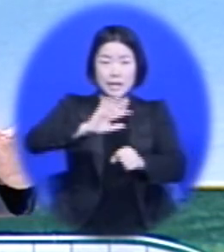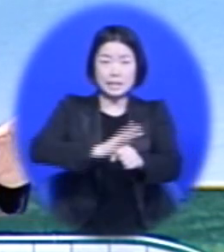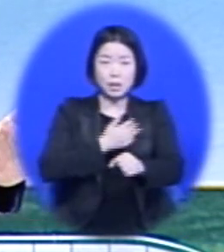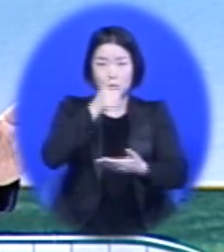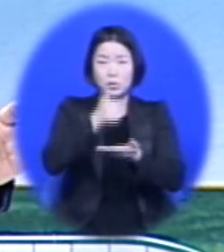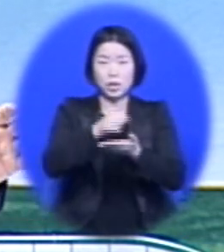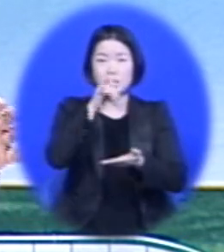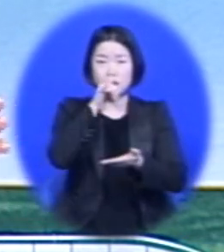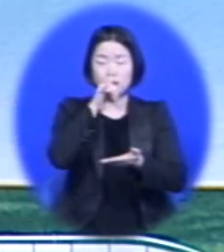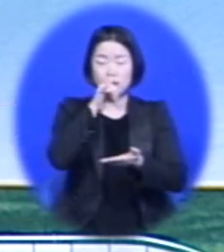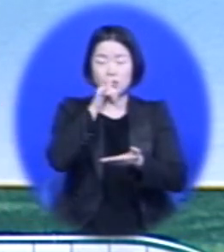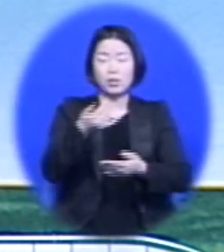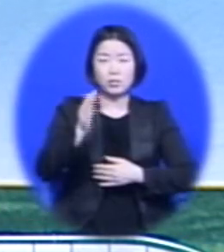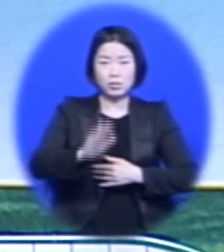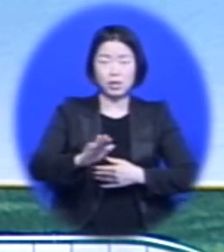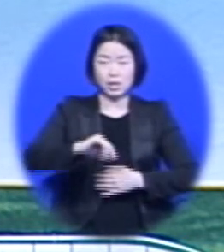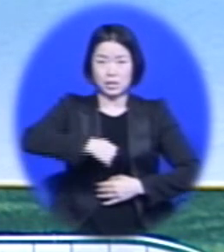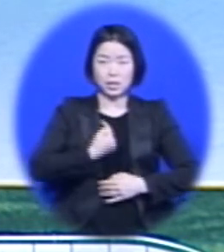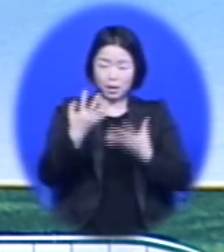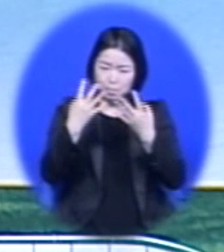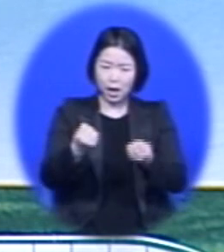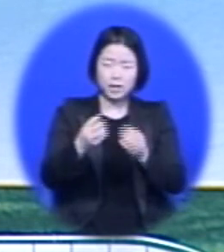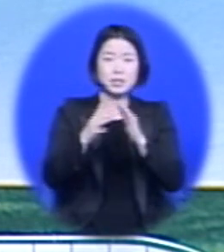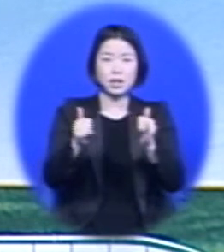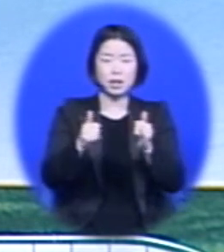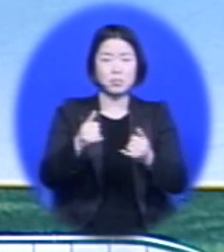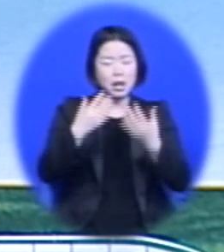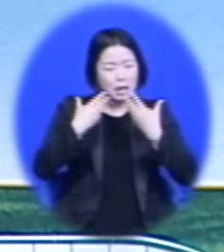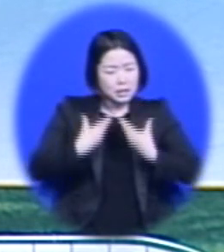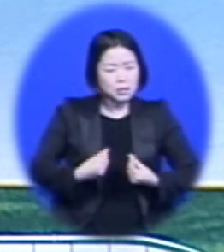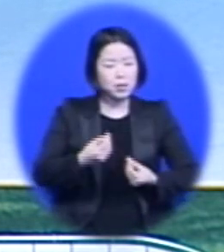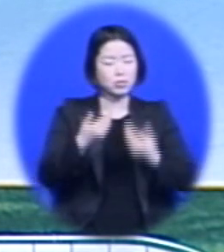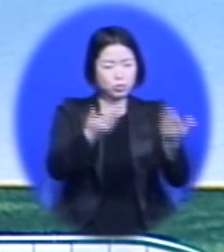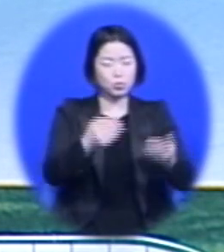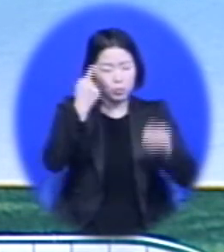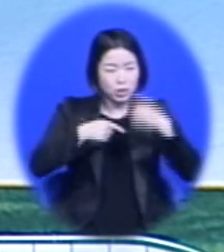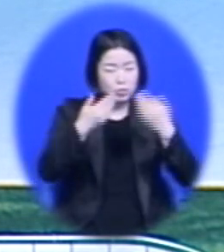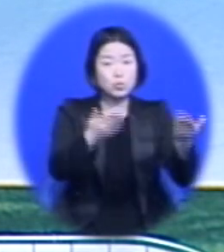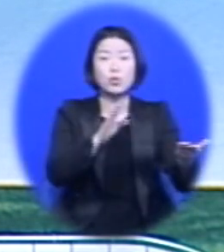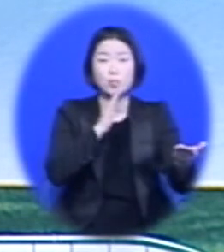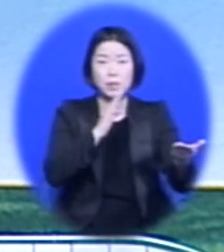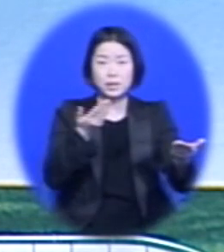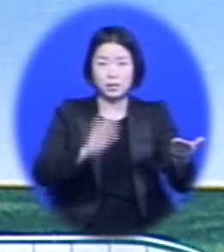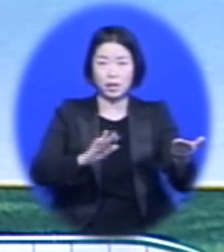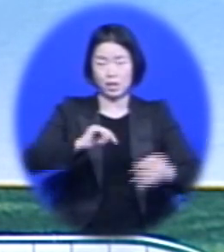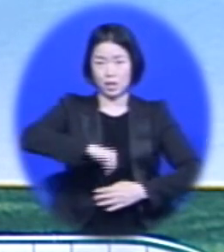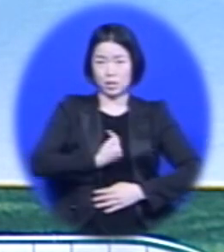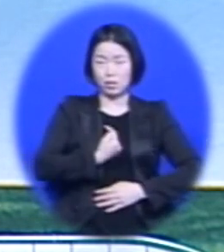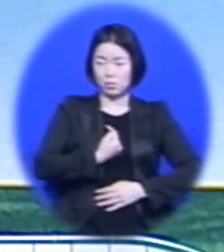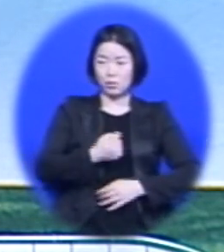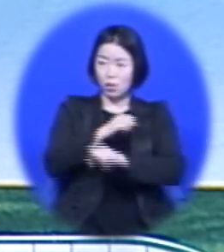했으면서 자기가 분명히 많은 사람들에게 실망을 주고 상처를 주었으면서도 자기는